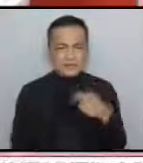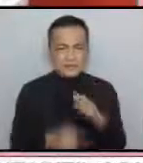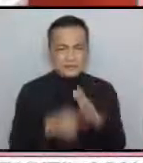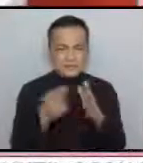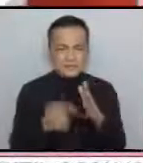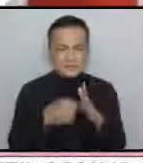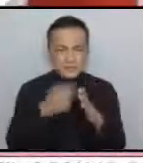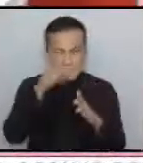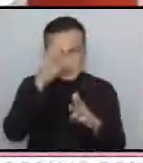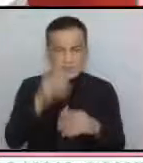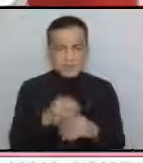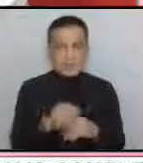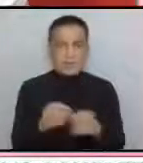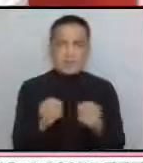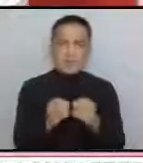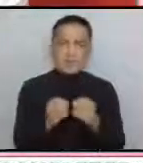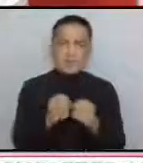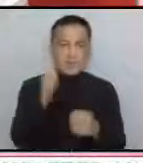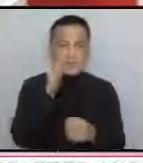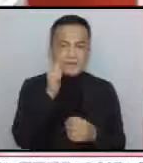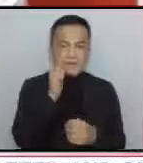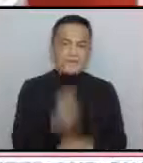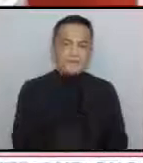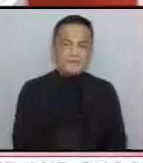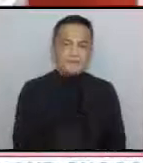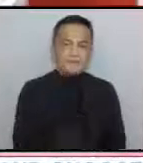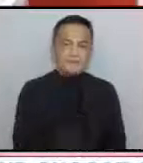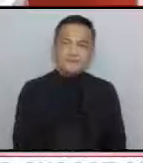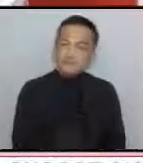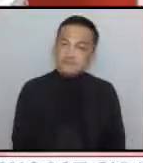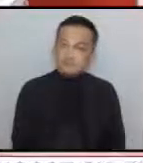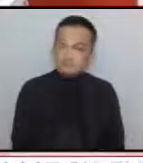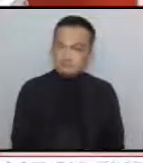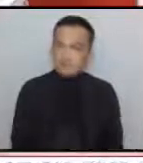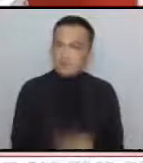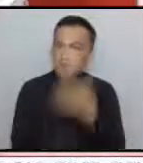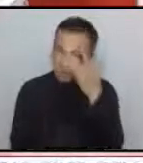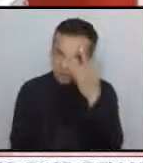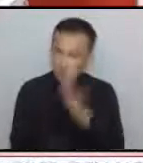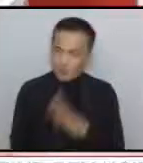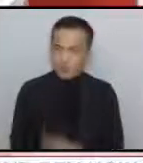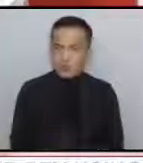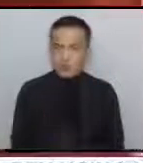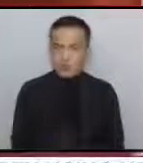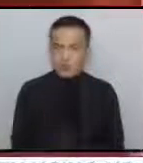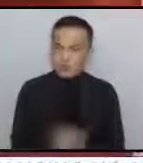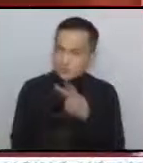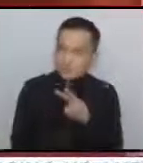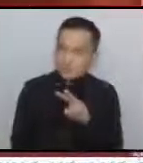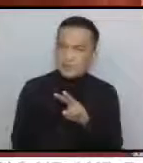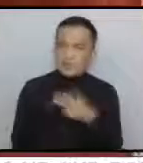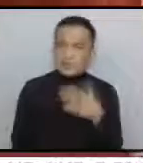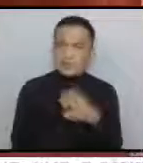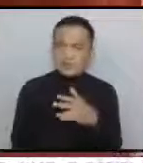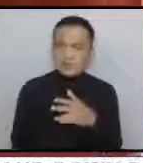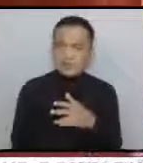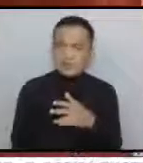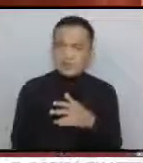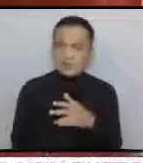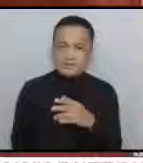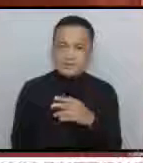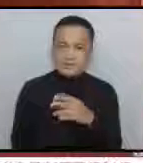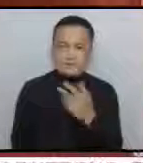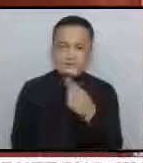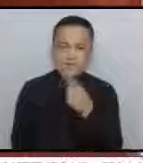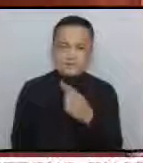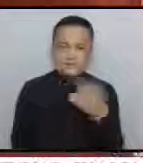on babae talaga. Mm-hmm. Oh, ang galing, Miss Isa, no. Ako nakita ko yung mga ano ni Malang, parang ganun ang style ni Miss Isa. As an